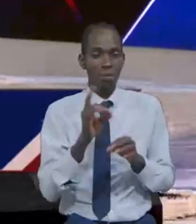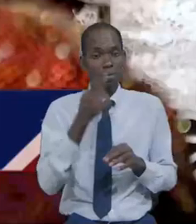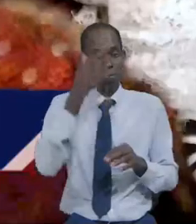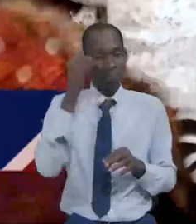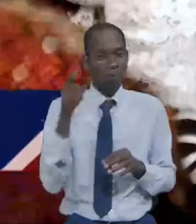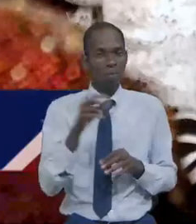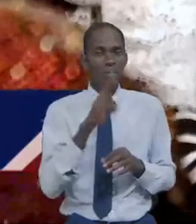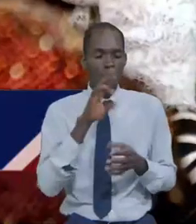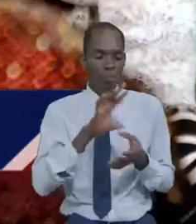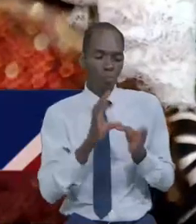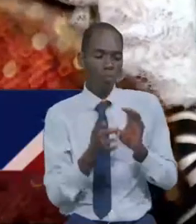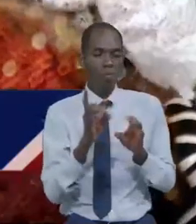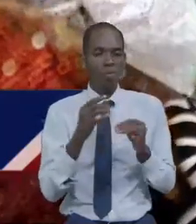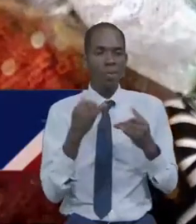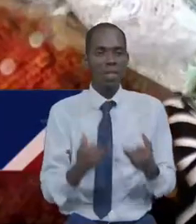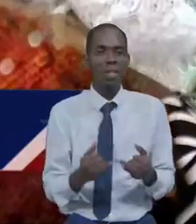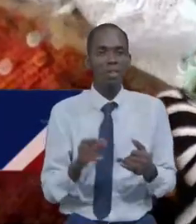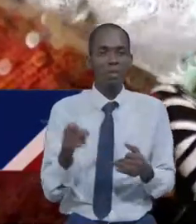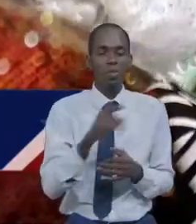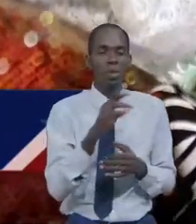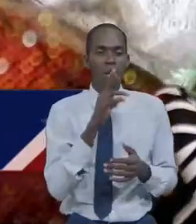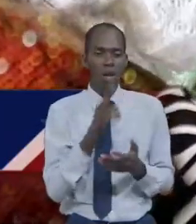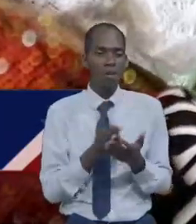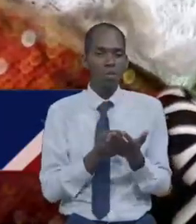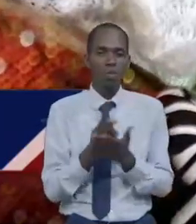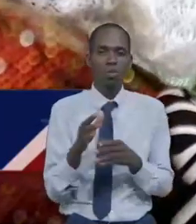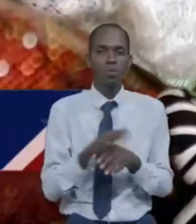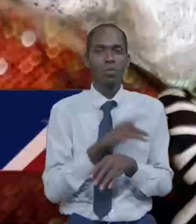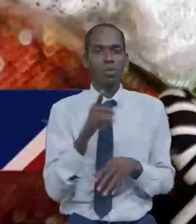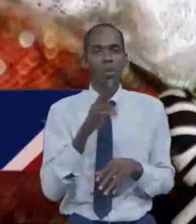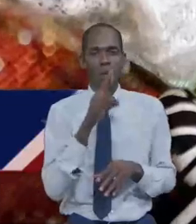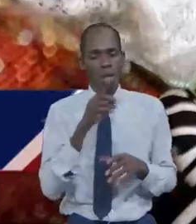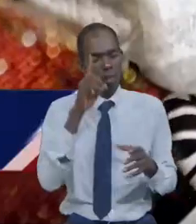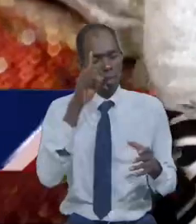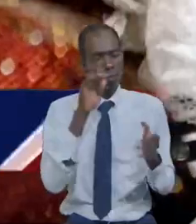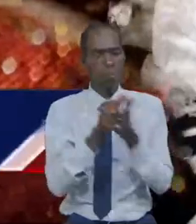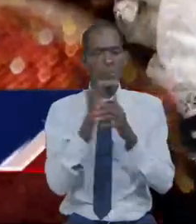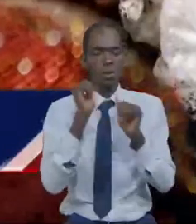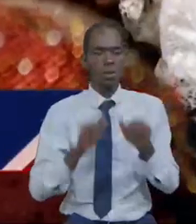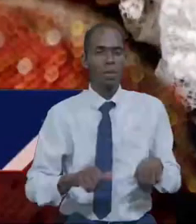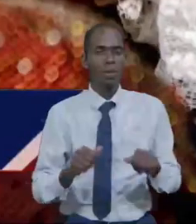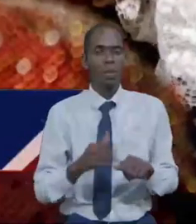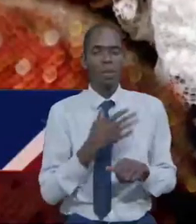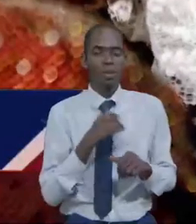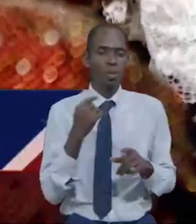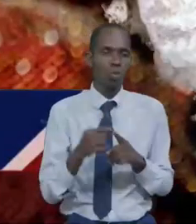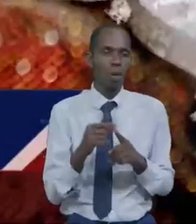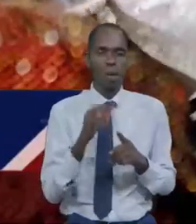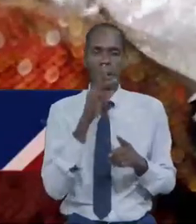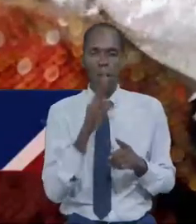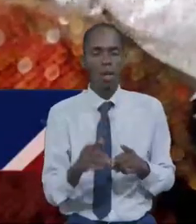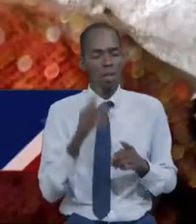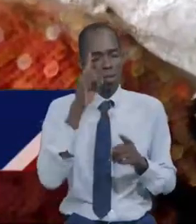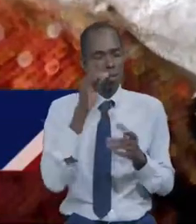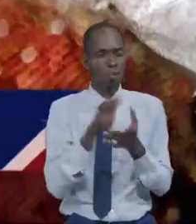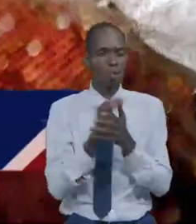convertis, maintenant vous êtes véridiques, vous êtes fiables et vos paroles sont fiables. Vous